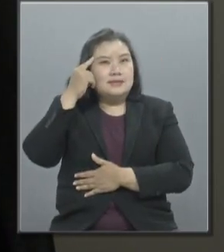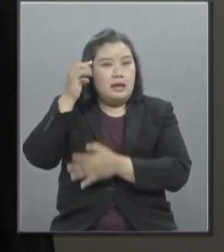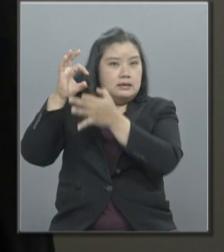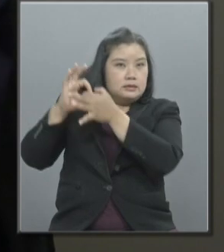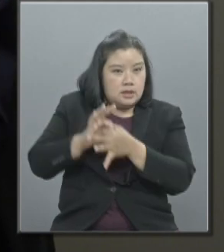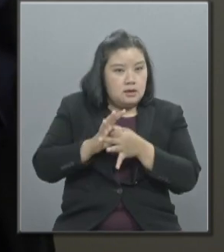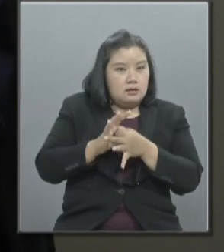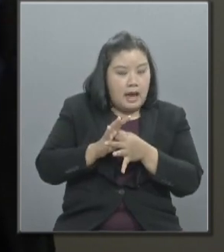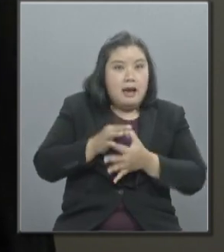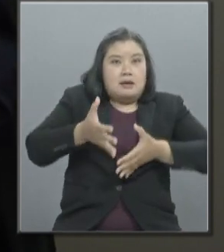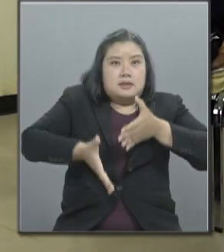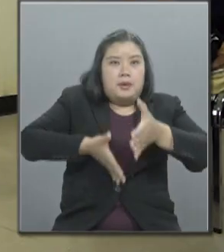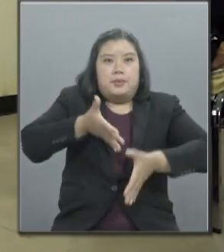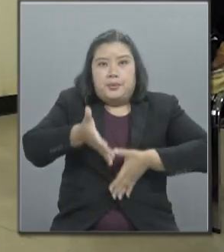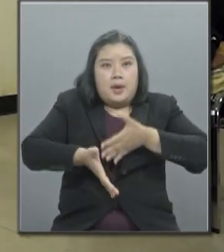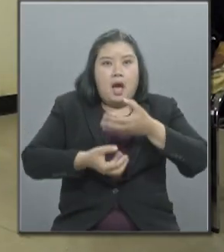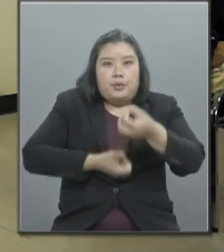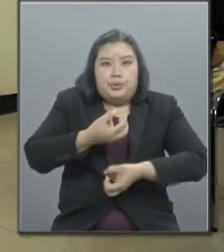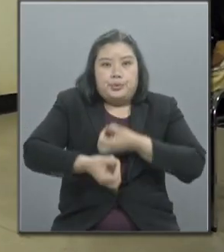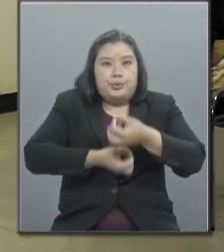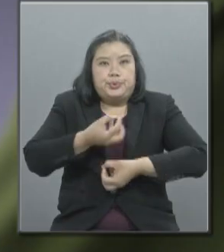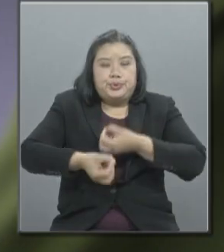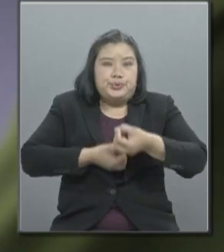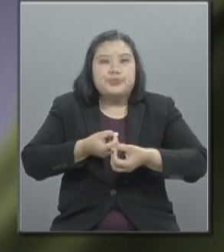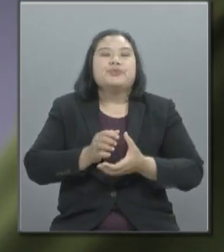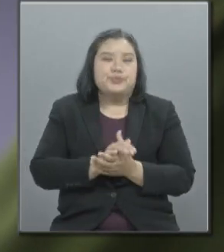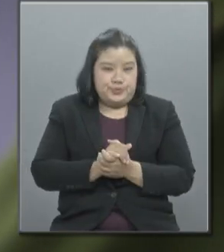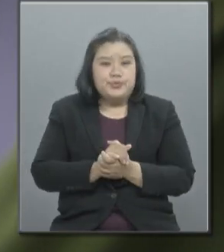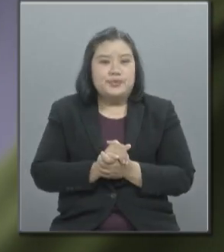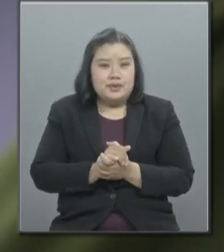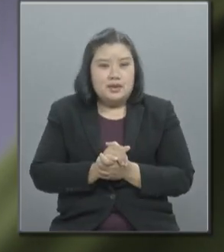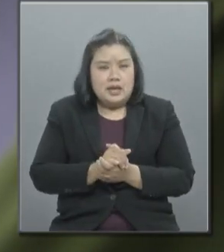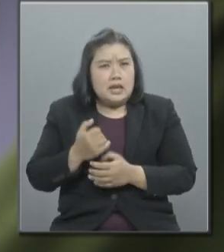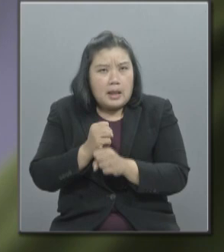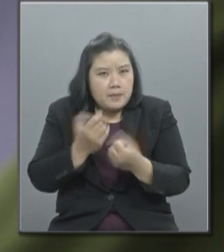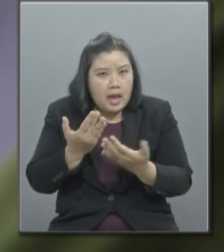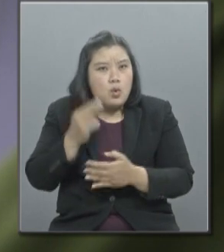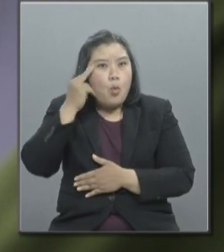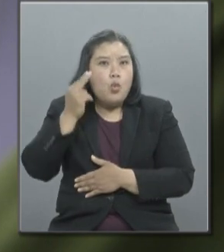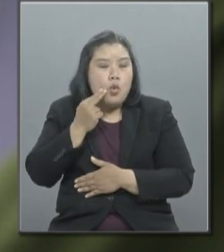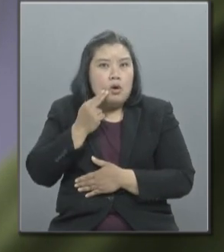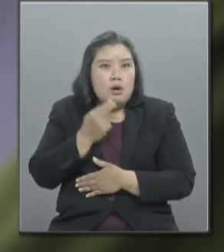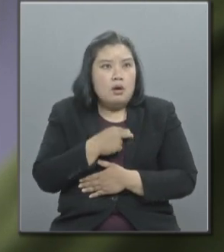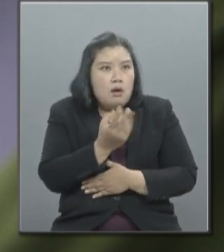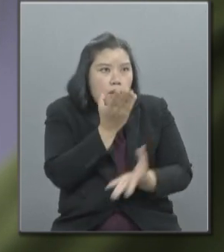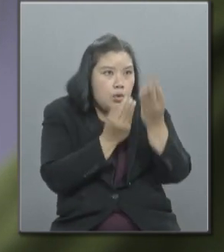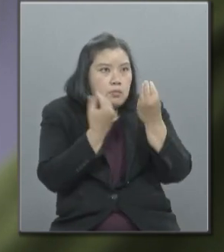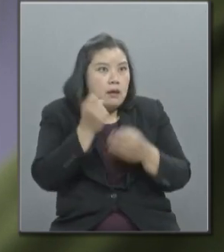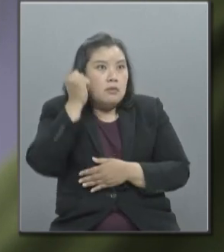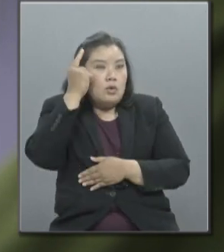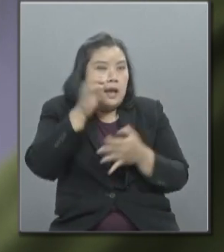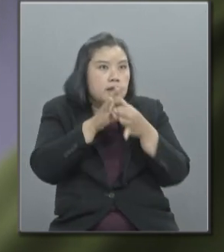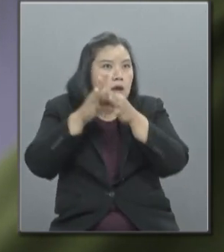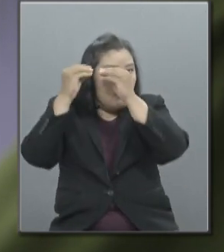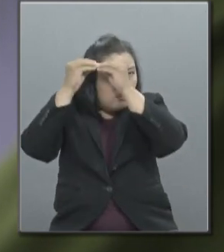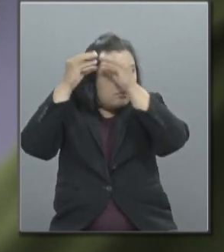าษามือแล้วก็ถ่ายทอดออกมาให้เร็วที่สุดการที่ทำให้หูหนวกเห็นเป็นภาพแล้วก็พร้อมกับเนื้อหาเนี่ยสำคัญที่สุดสำหรับล่าม